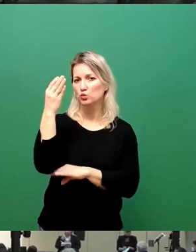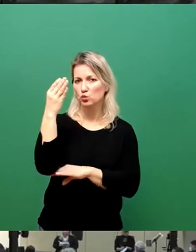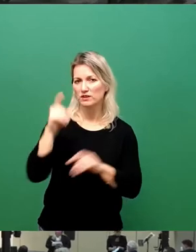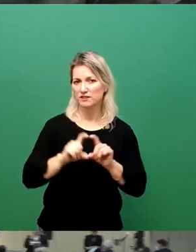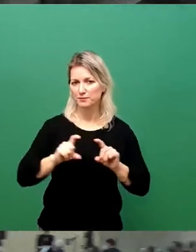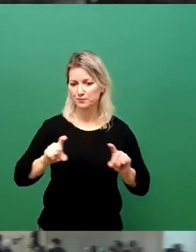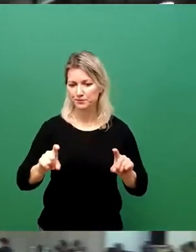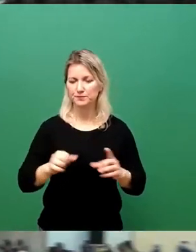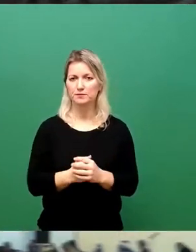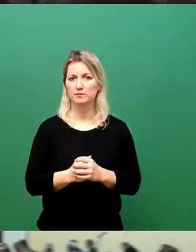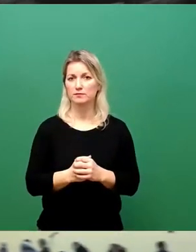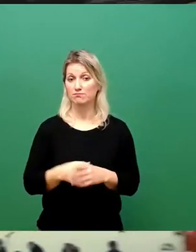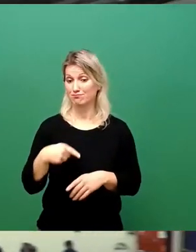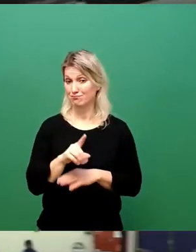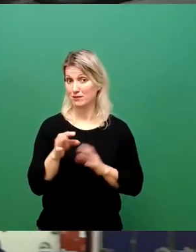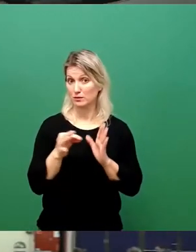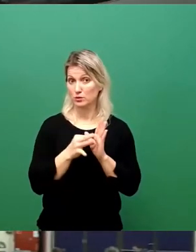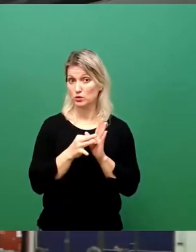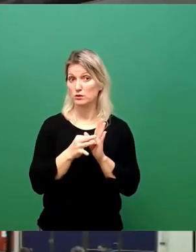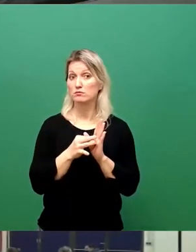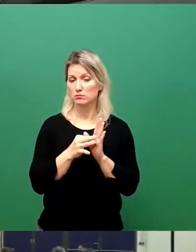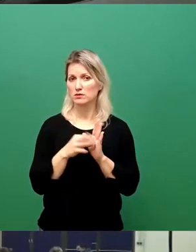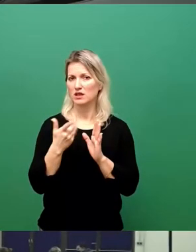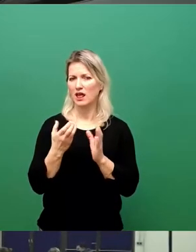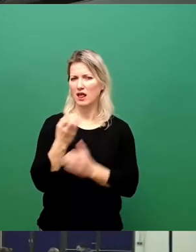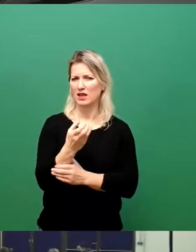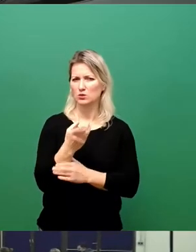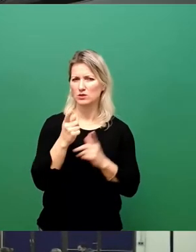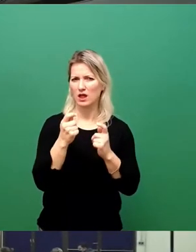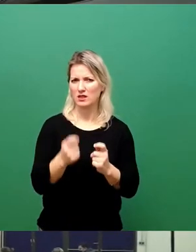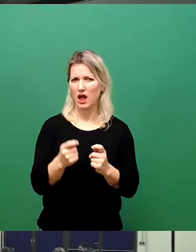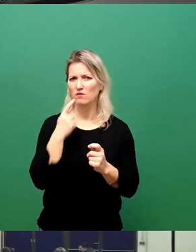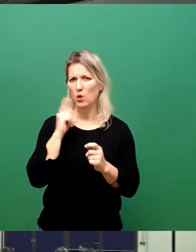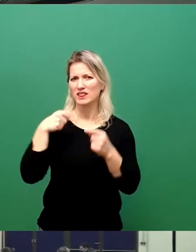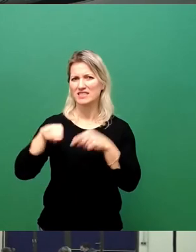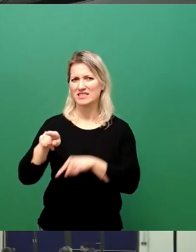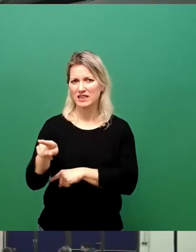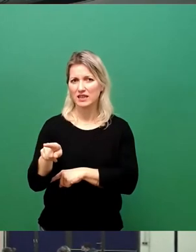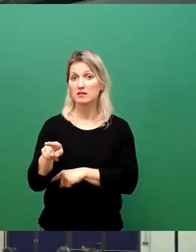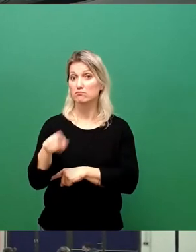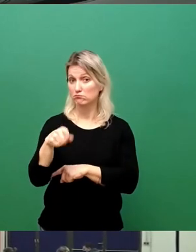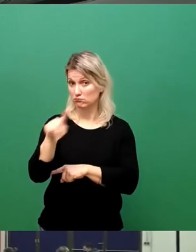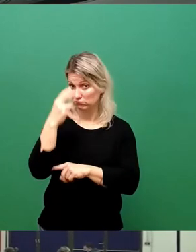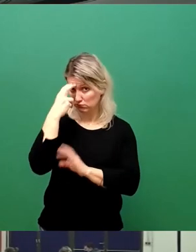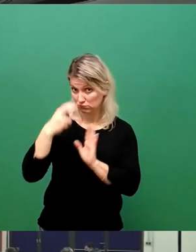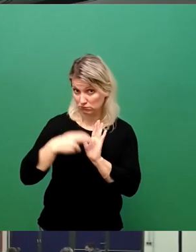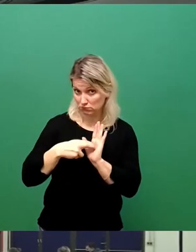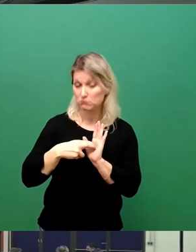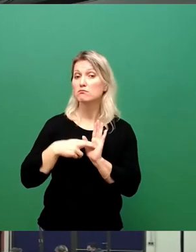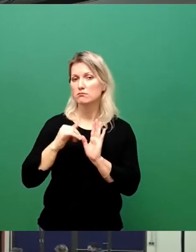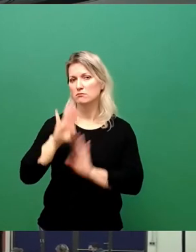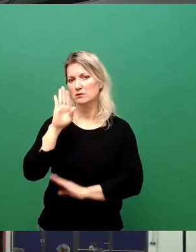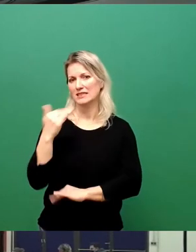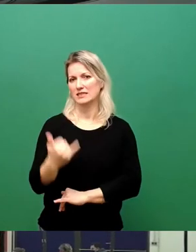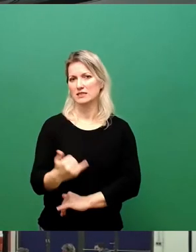Wer diesem Punkt des Ergänzungsantrages Dissidenten zustimmend befassen möchte, bitte ich jetzt um